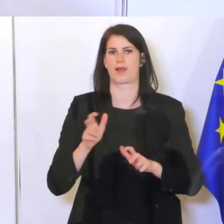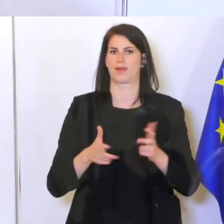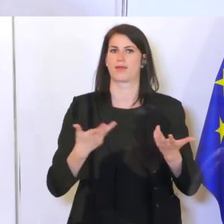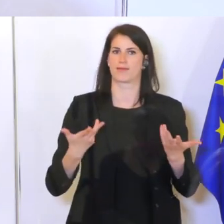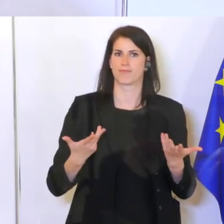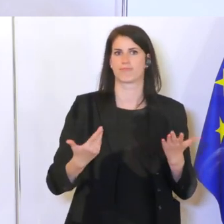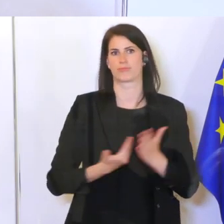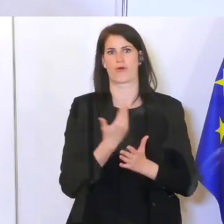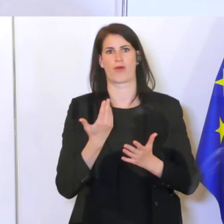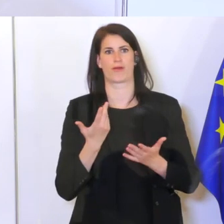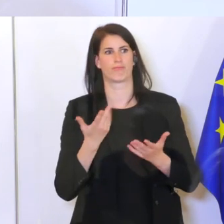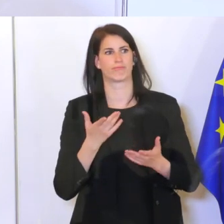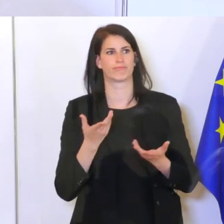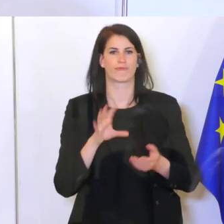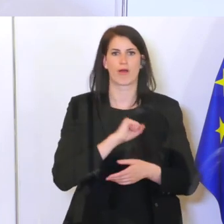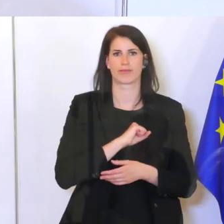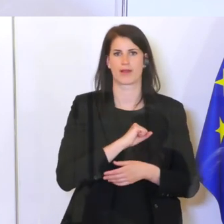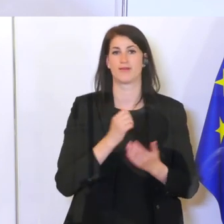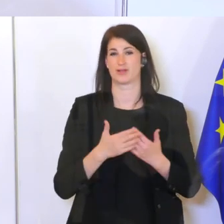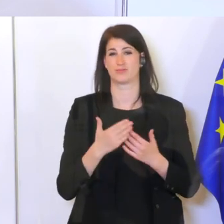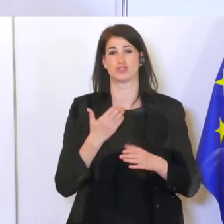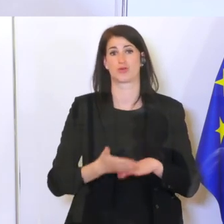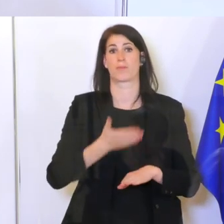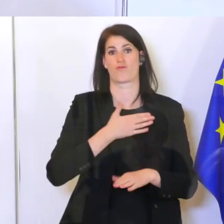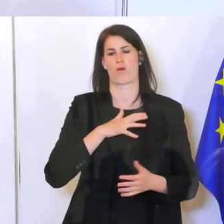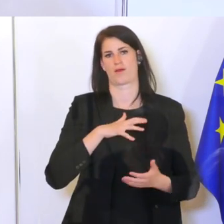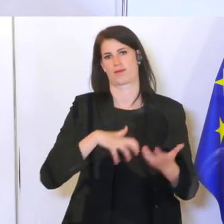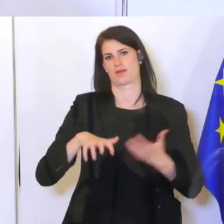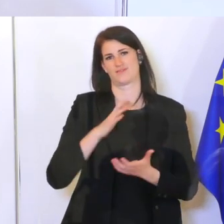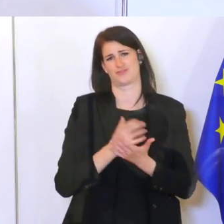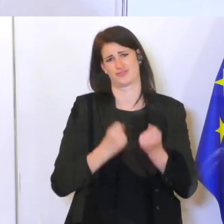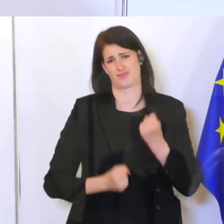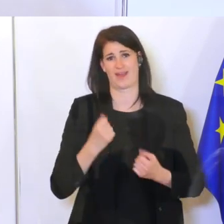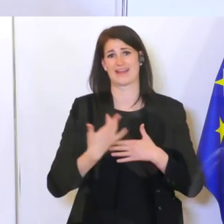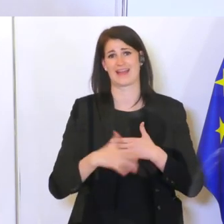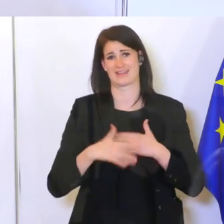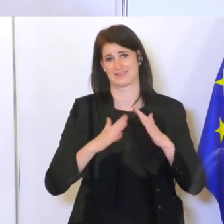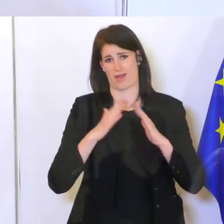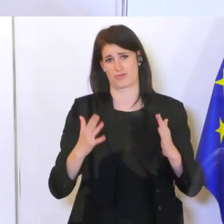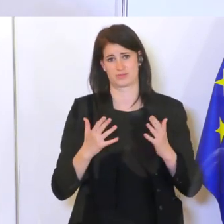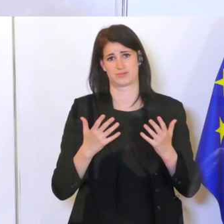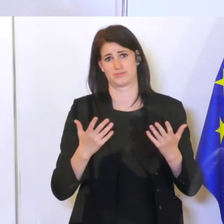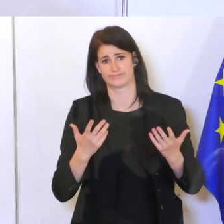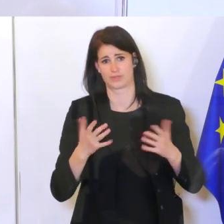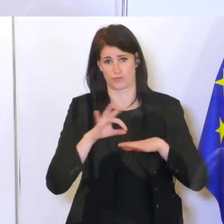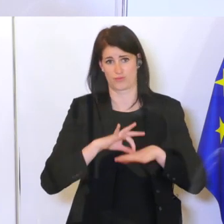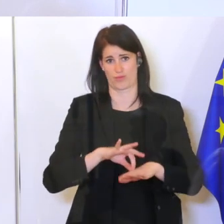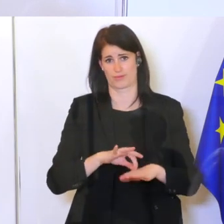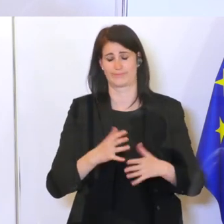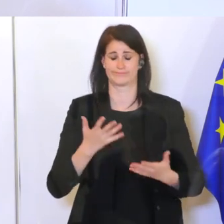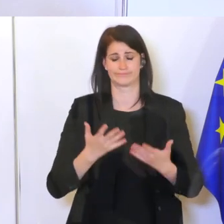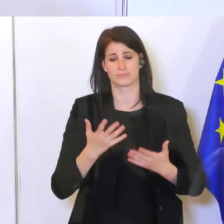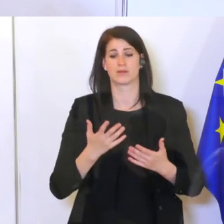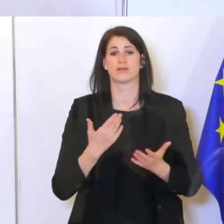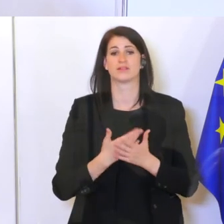gibt. Auch schon vor der Krise war es schwierig, ein Gasthaus zu betreiben, gerade in Bereichen, wo nicht so viel Umsatz zu machen war. Wir schauen uns die